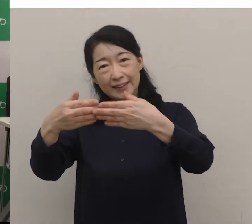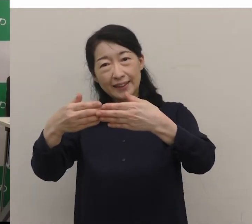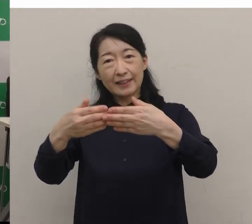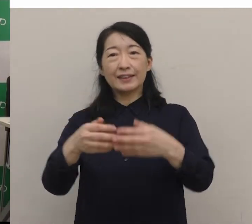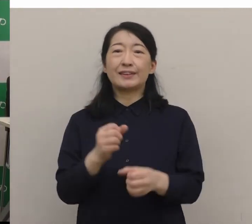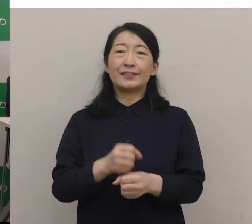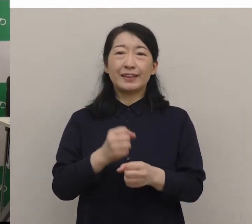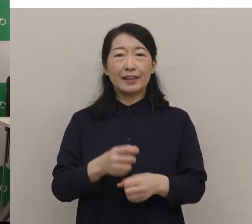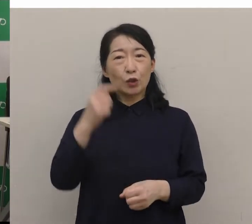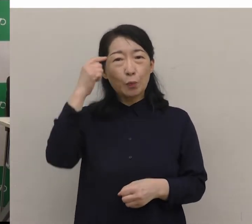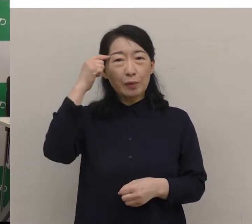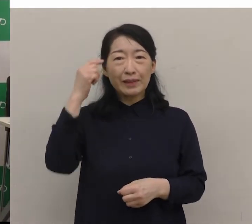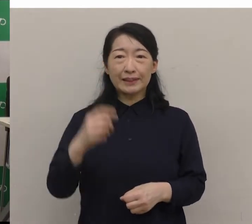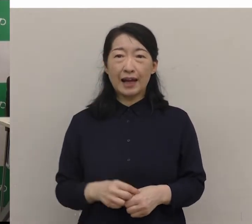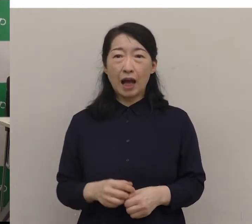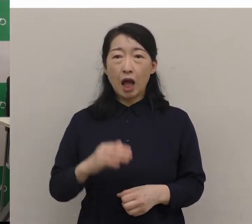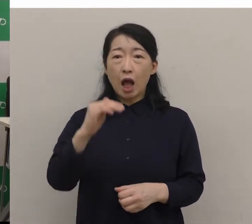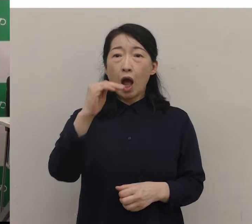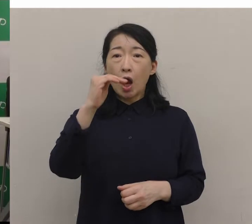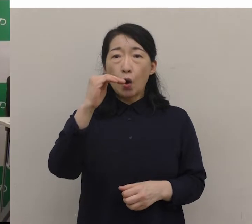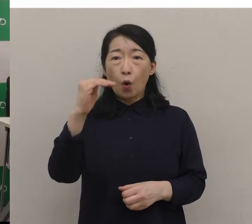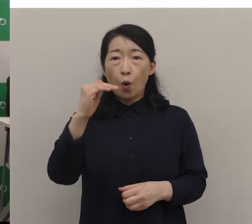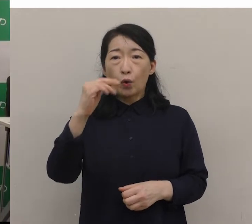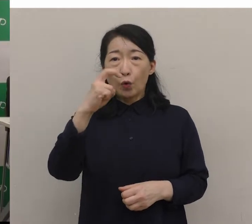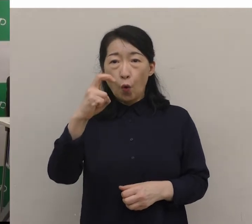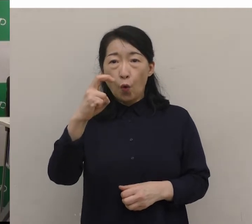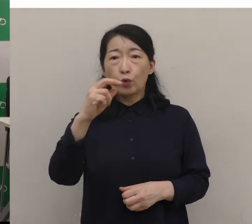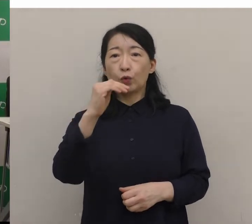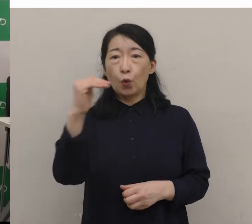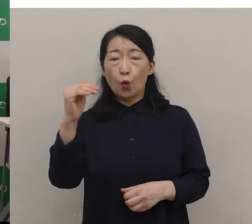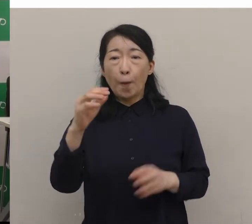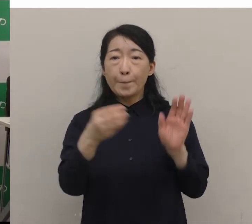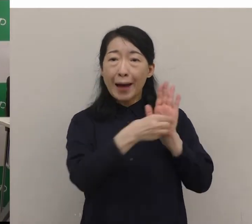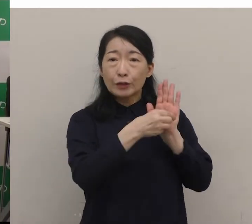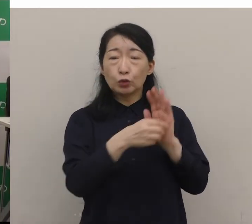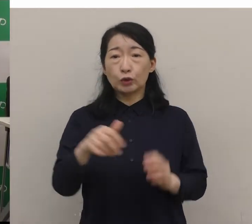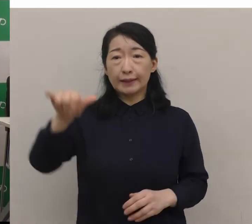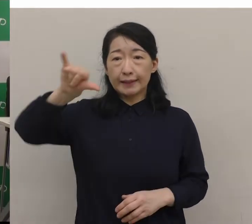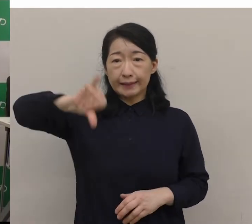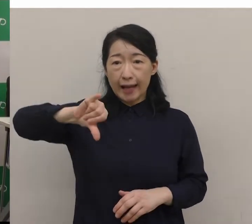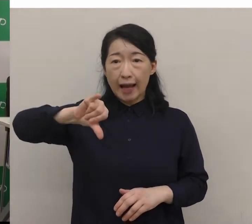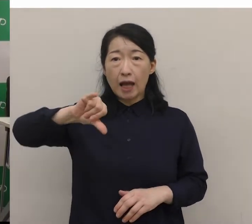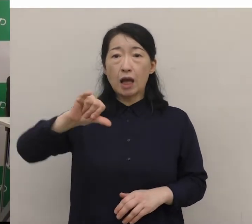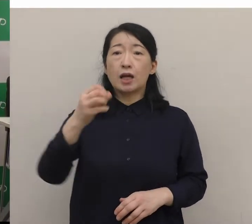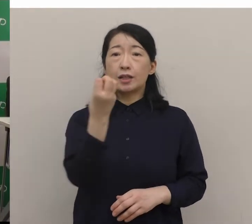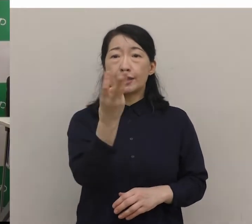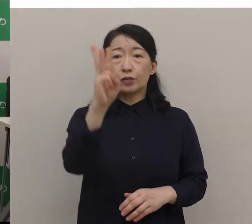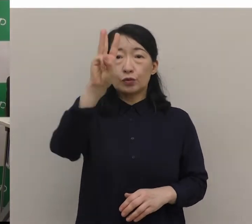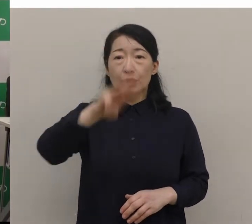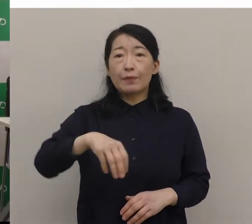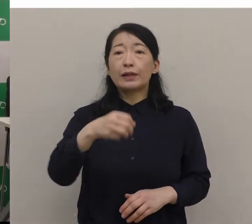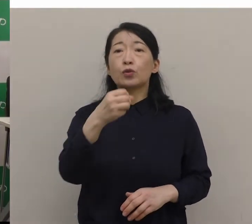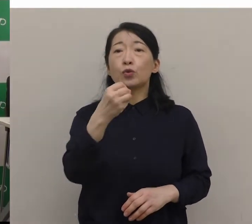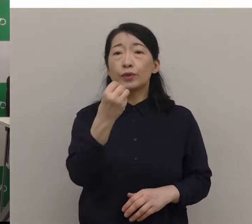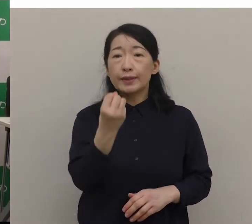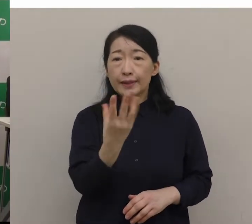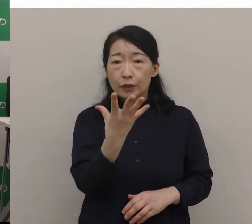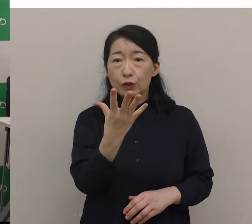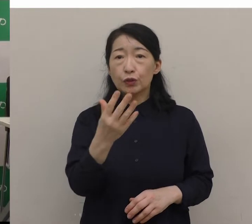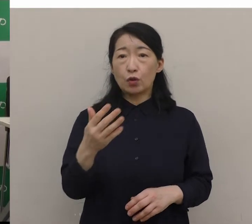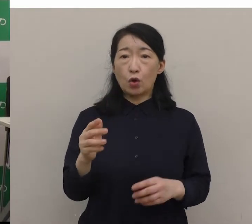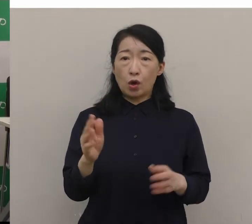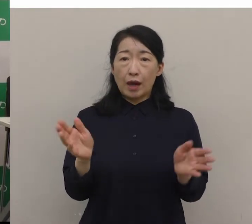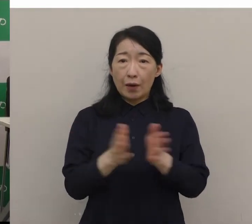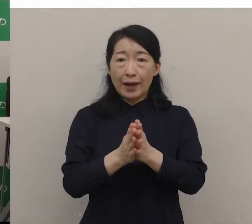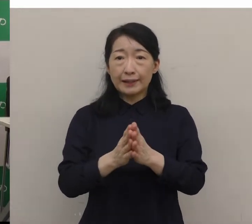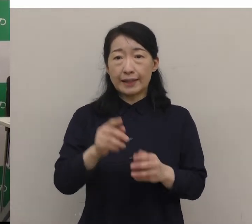ゴマークとして、茶と菊川の菊という字をデフォルメしたデザインを施しま